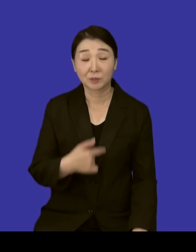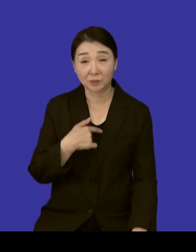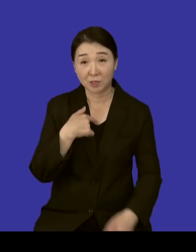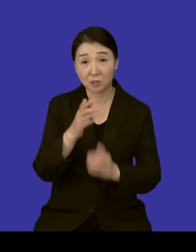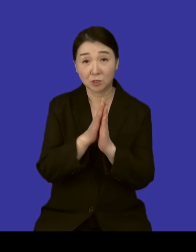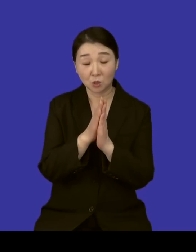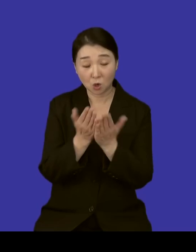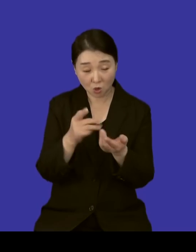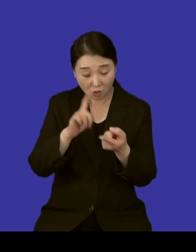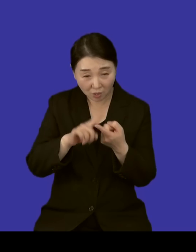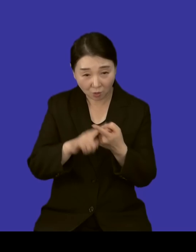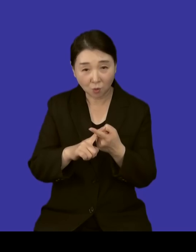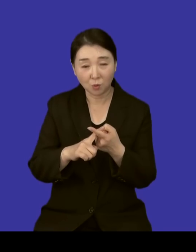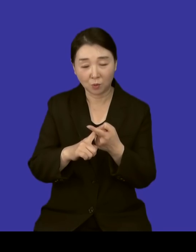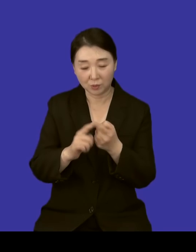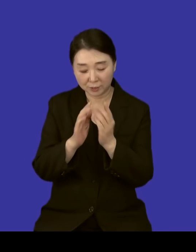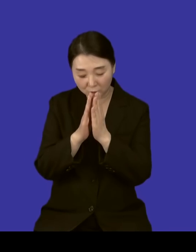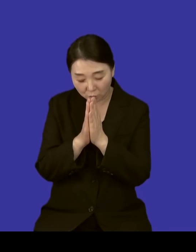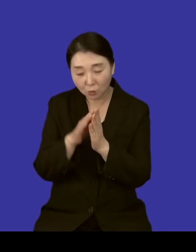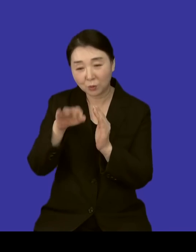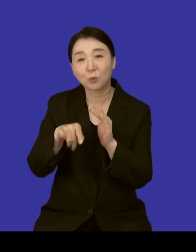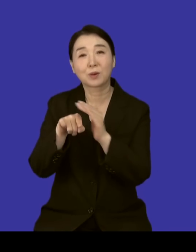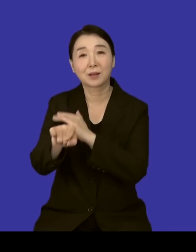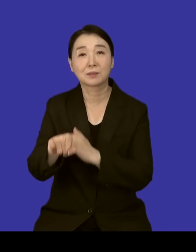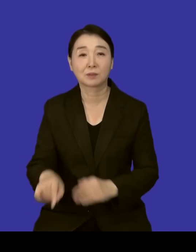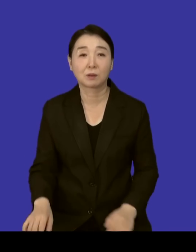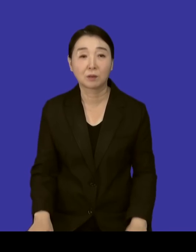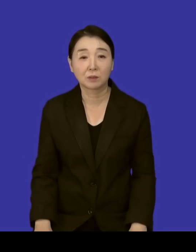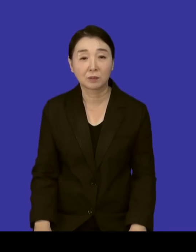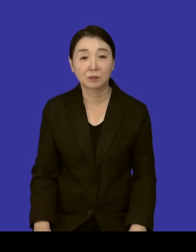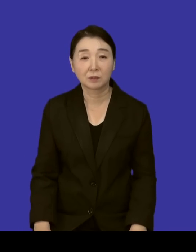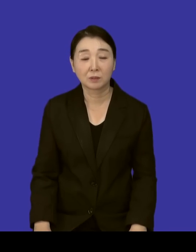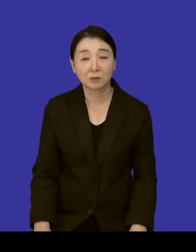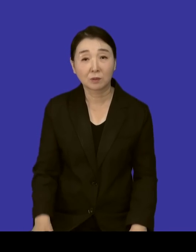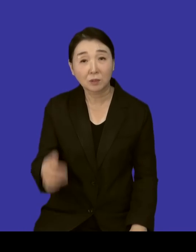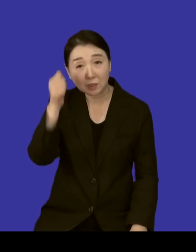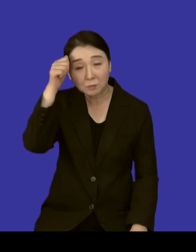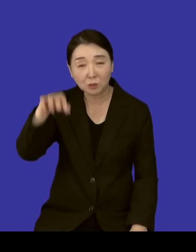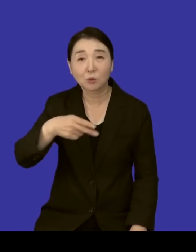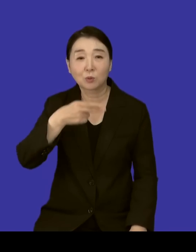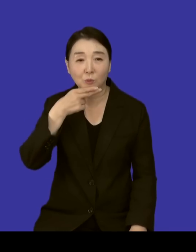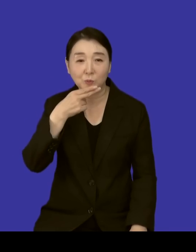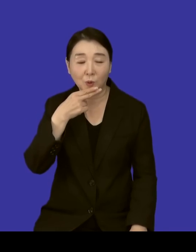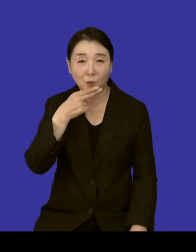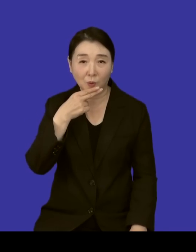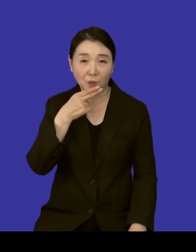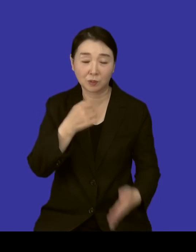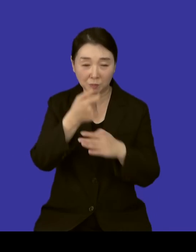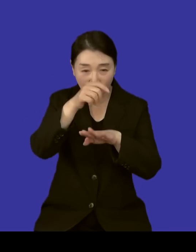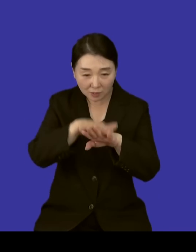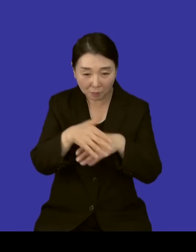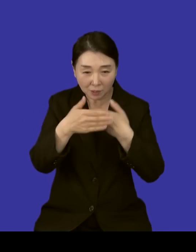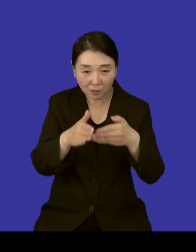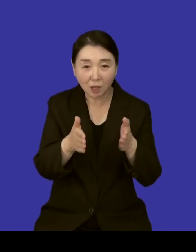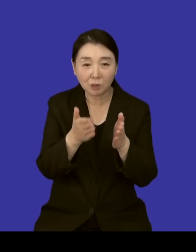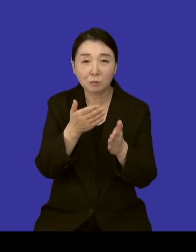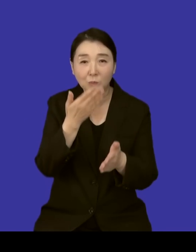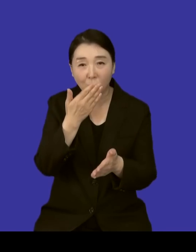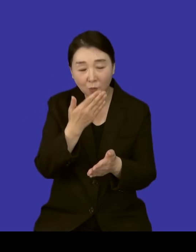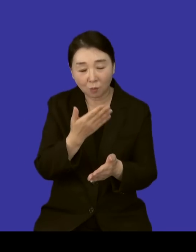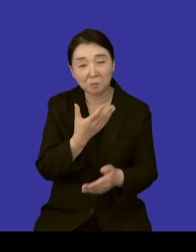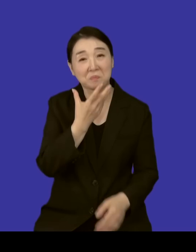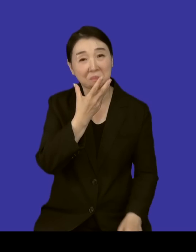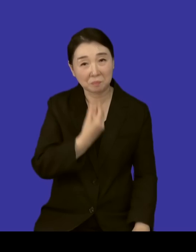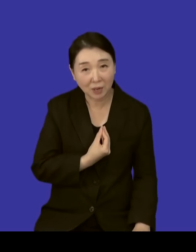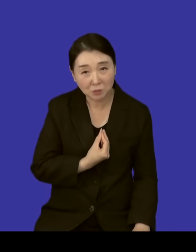기도원으로 갔는데 예. 기도원에 갔더니 거긴 숙소도 없어서 성전에서 다 같이 이제 예. 먹고 마시고 예배드리고 그러잖아요.